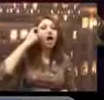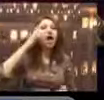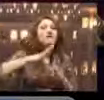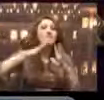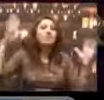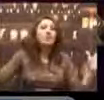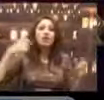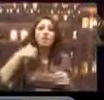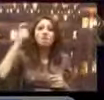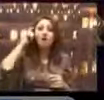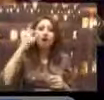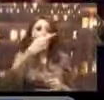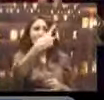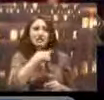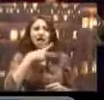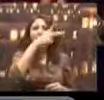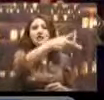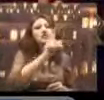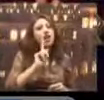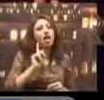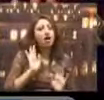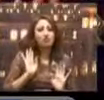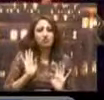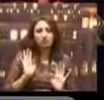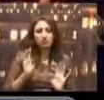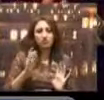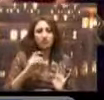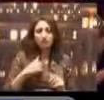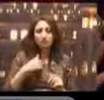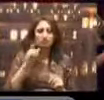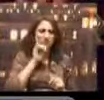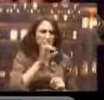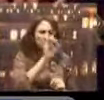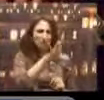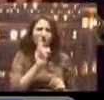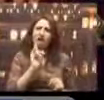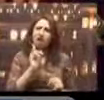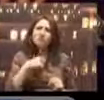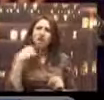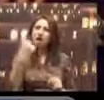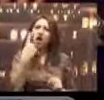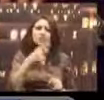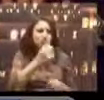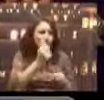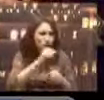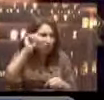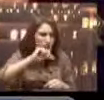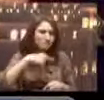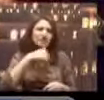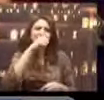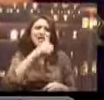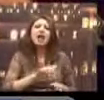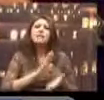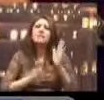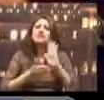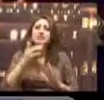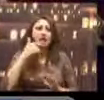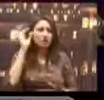ادانا انبياء ورسل دول تتعامل مع اشخاصهم. يعني دول يا جماعه وصحابه طبعا، دول تعامل مع يعني دول البني ادم نفسه